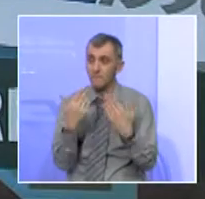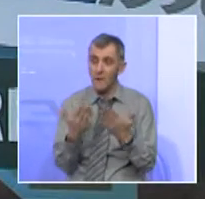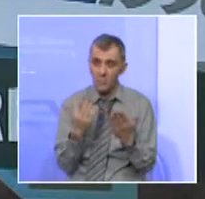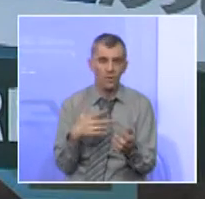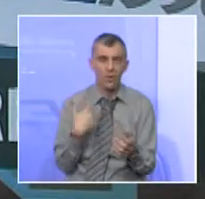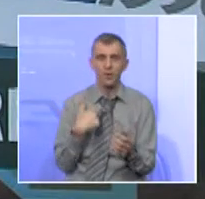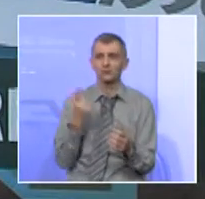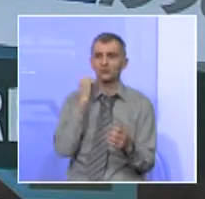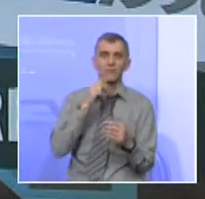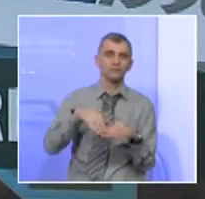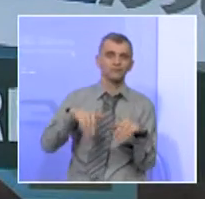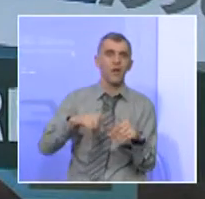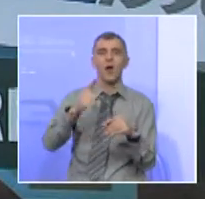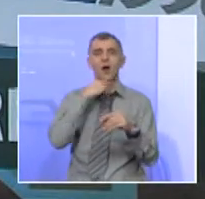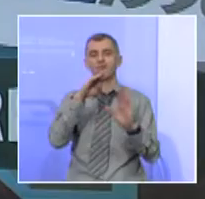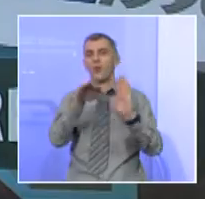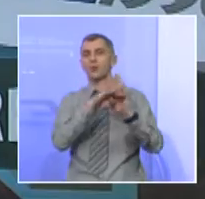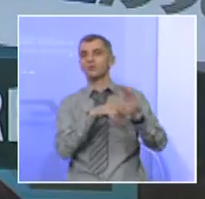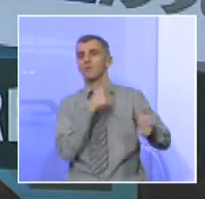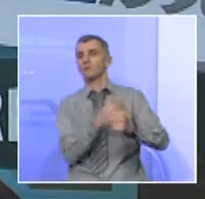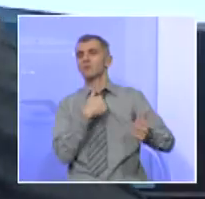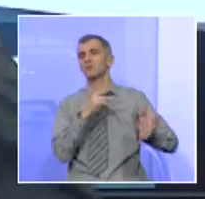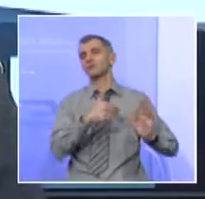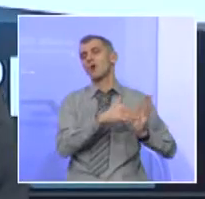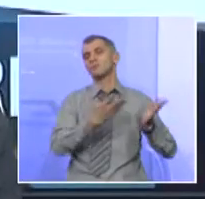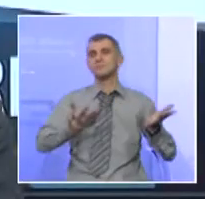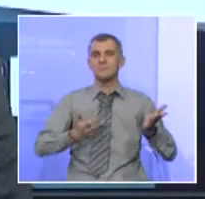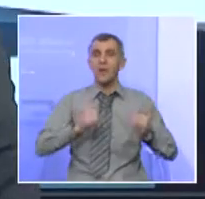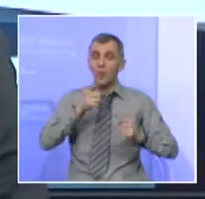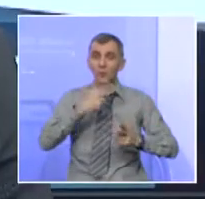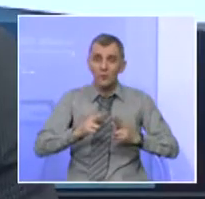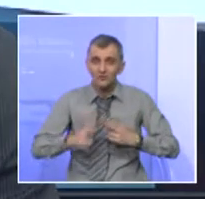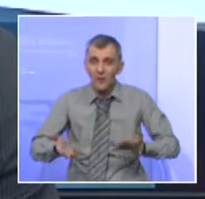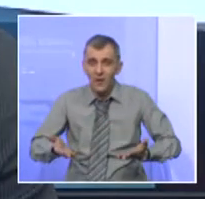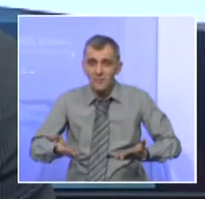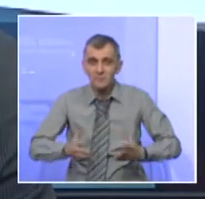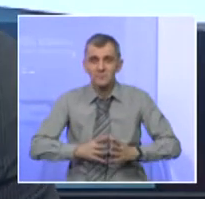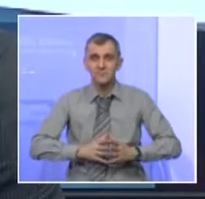skladu sa ustavom i u skladu sa zakonom. Je li, I da li je to rješenje? Da.